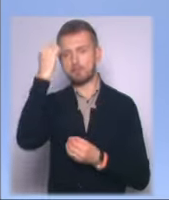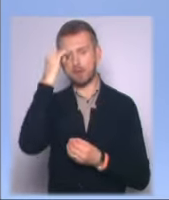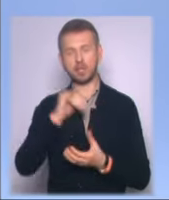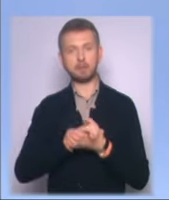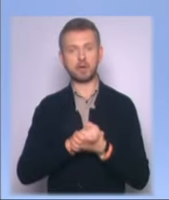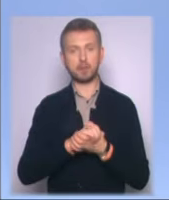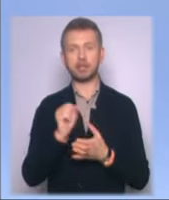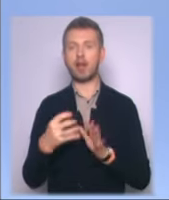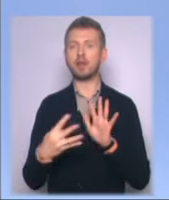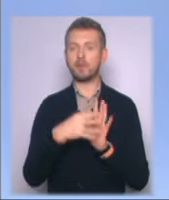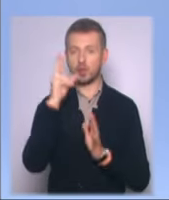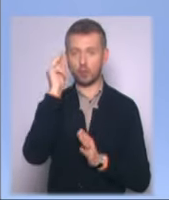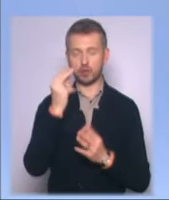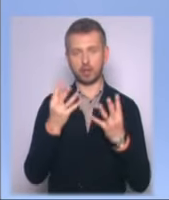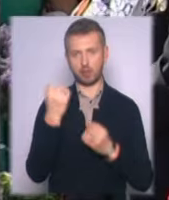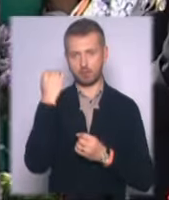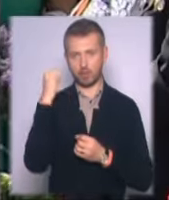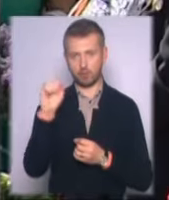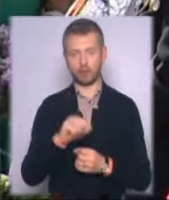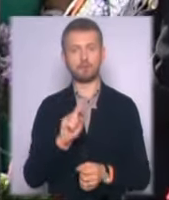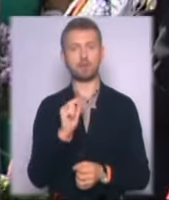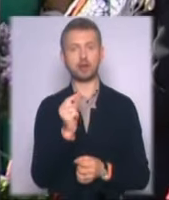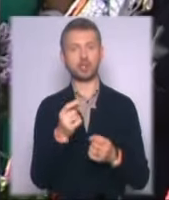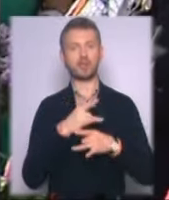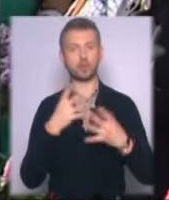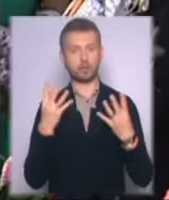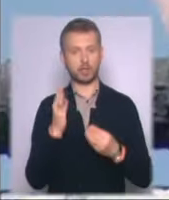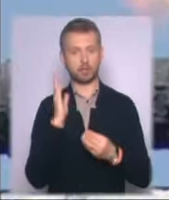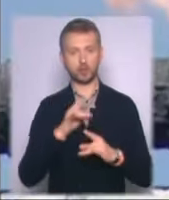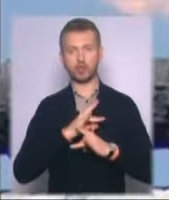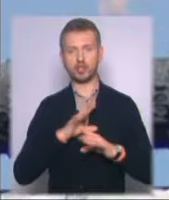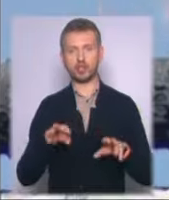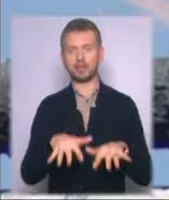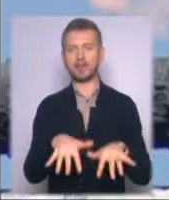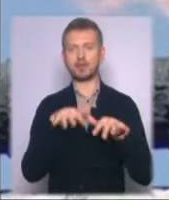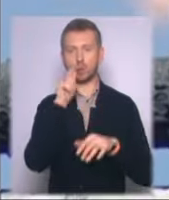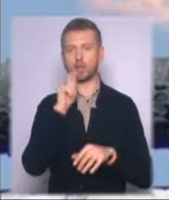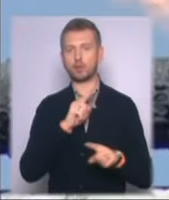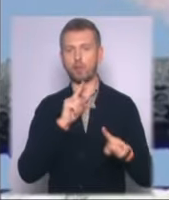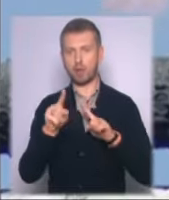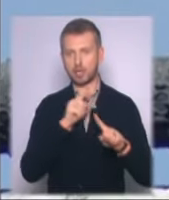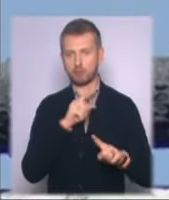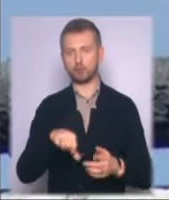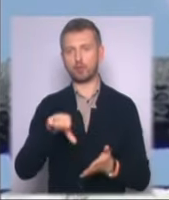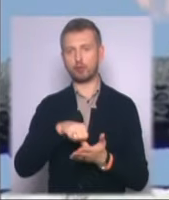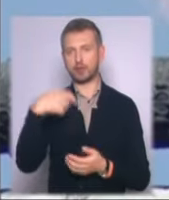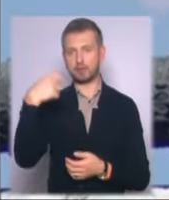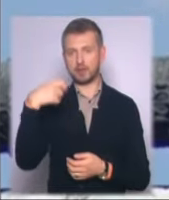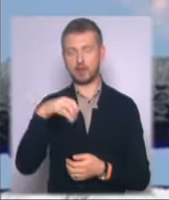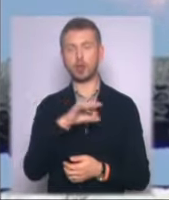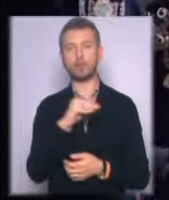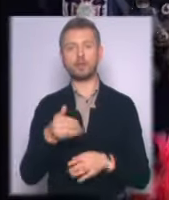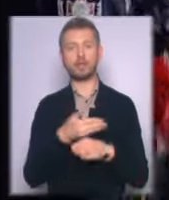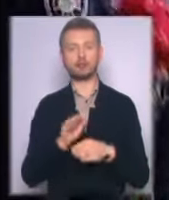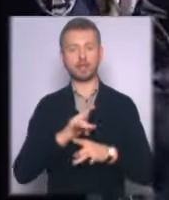а 9-го – День перемоги. У перший святковий день відбудеться урочисте засідання українського парламенту за участю президента. Офіційна